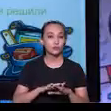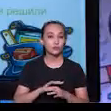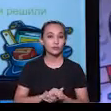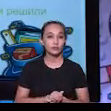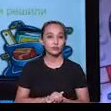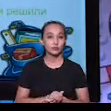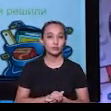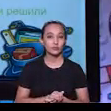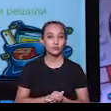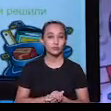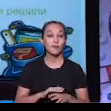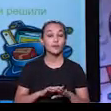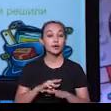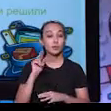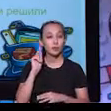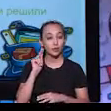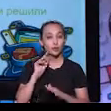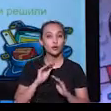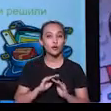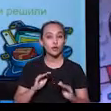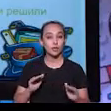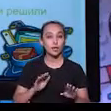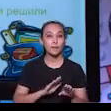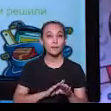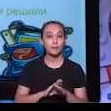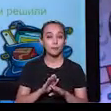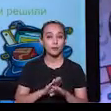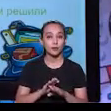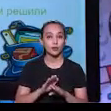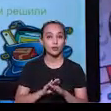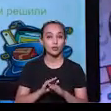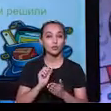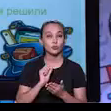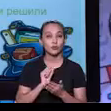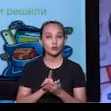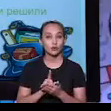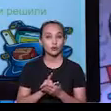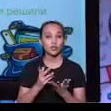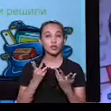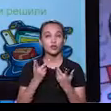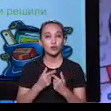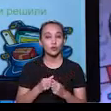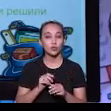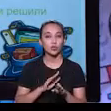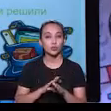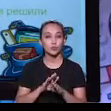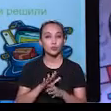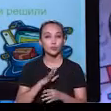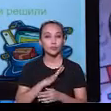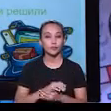На уроке математики ученики выполнили задание и решили примеры.